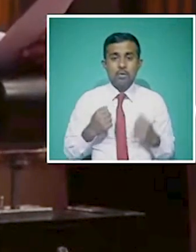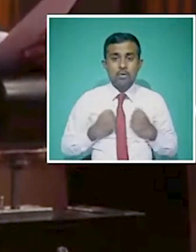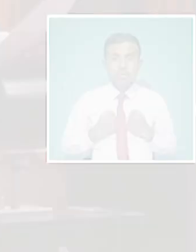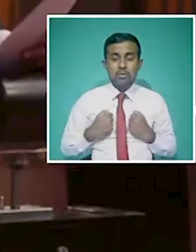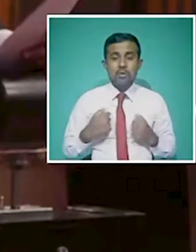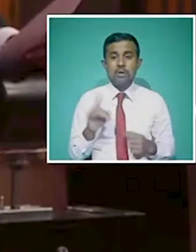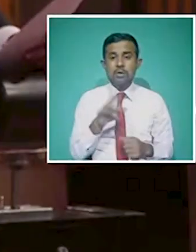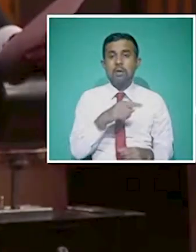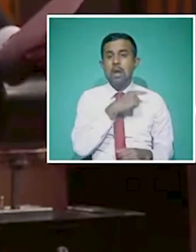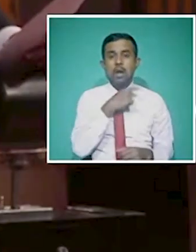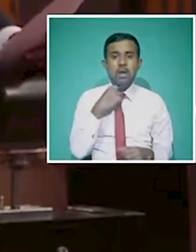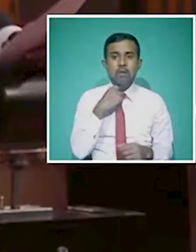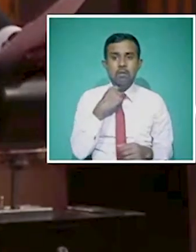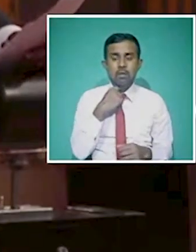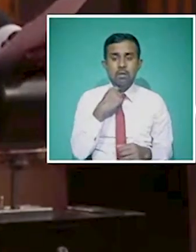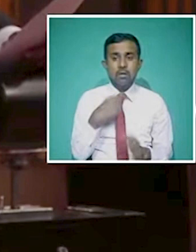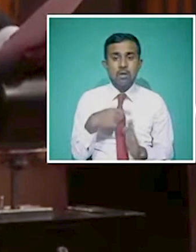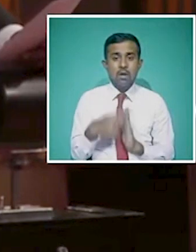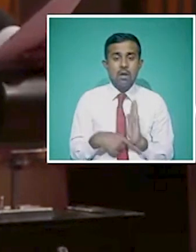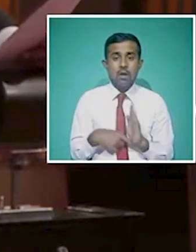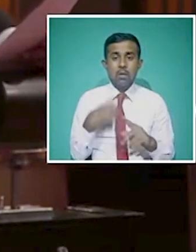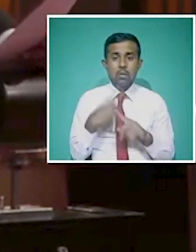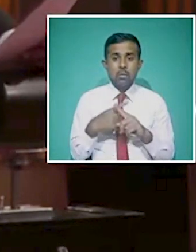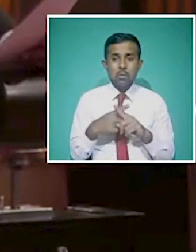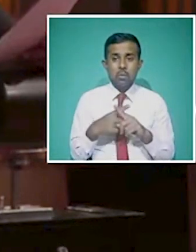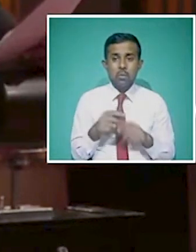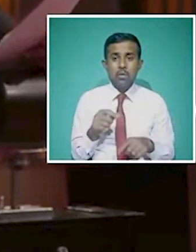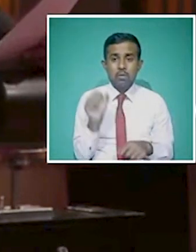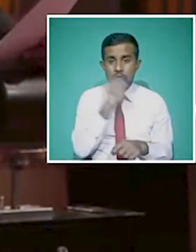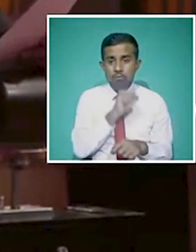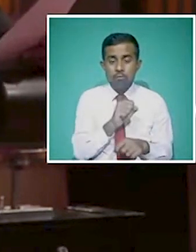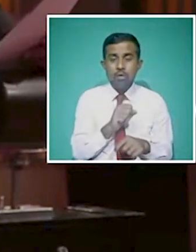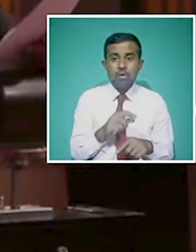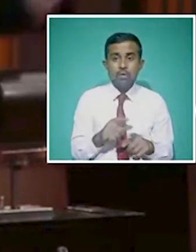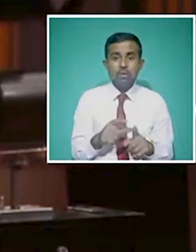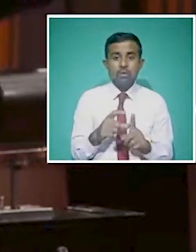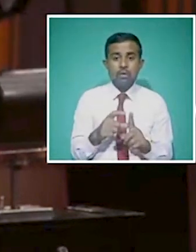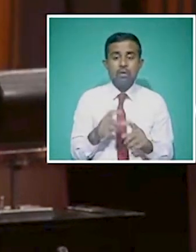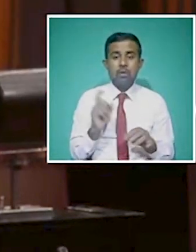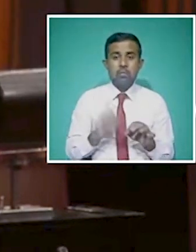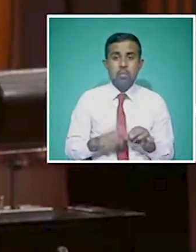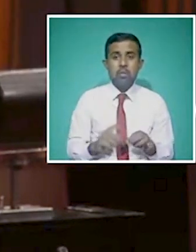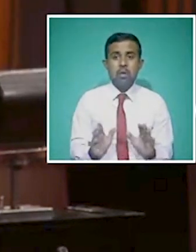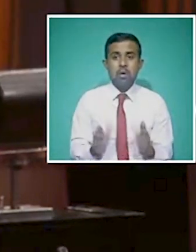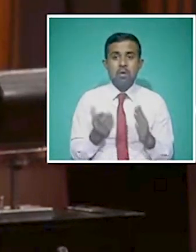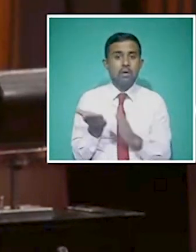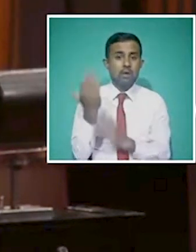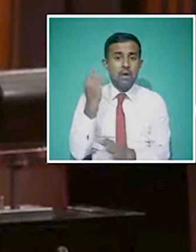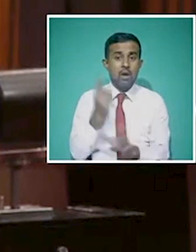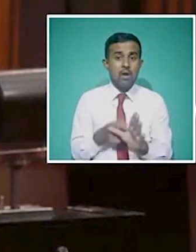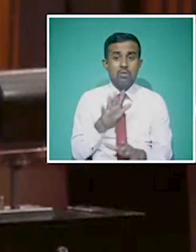යන්නේ ලේවලට ඉතින් අද වෙනකොට ලංකාව පුරාම දර ලිප් භාවිතා කරන ජනතාව මේ දරුණු ප්‍රශ්නයට මුහුණ දෙනවා ගිය අවුරුද්ද